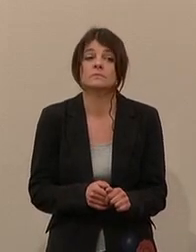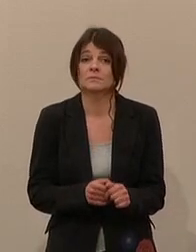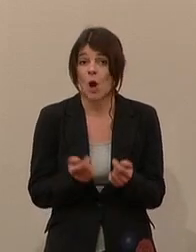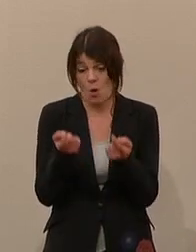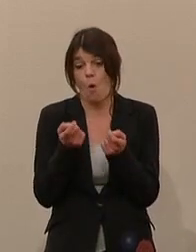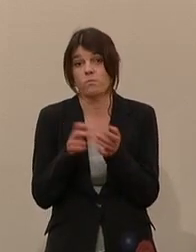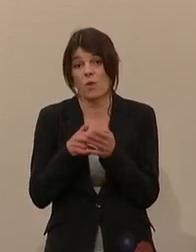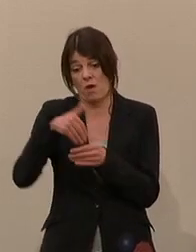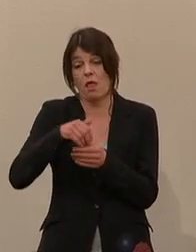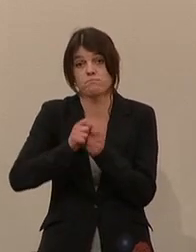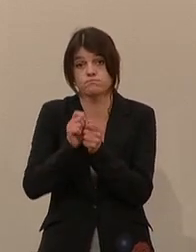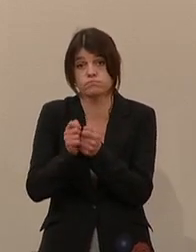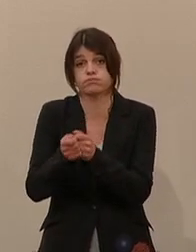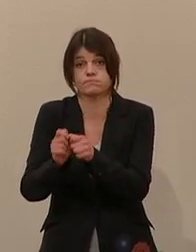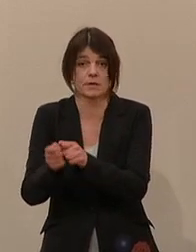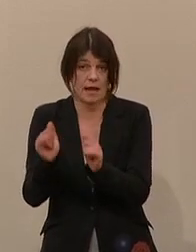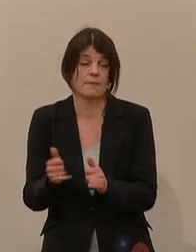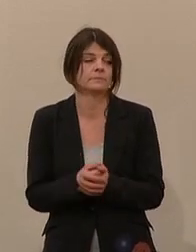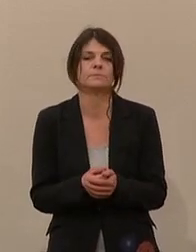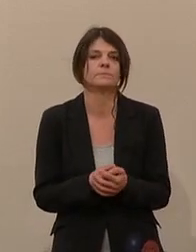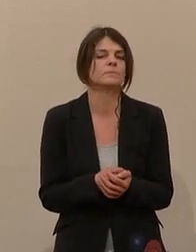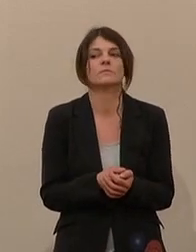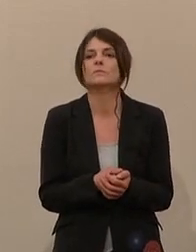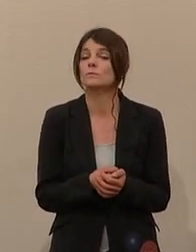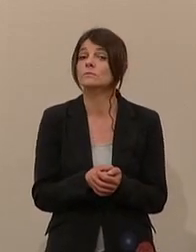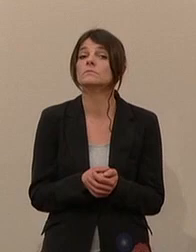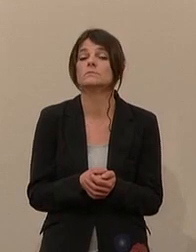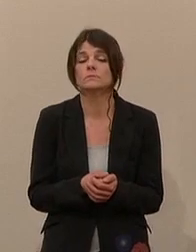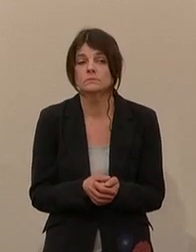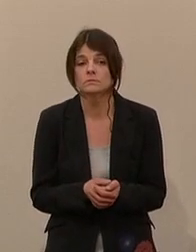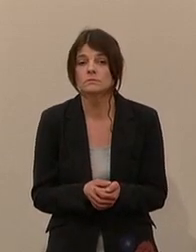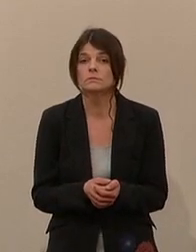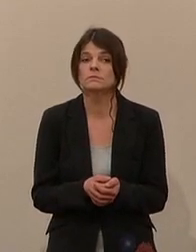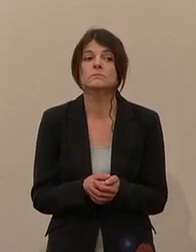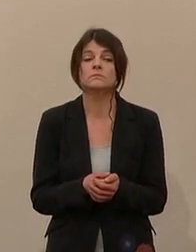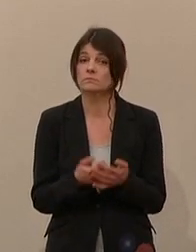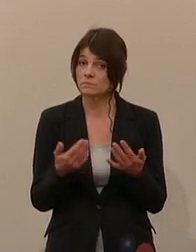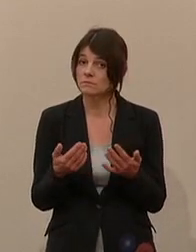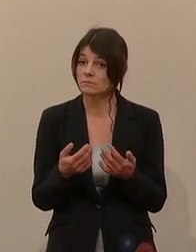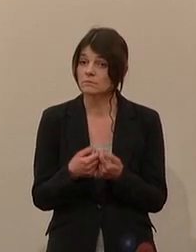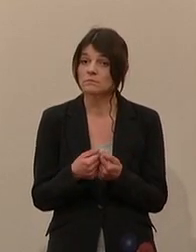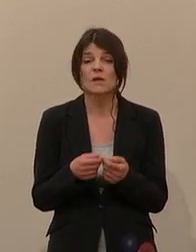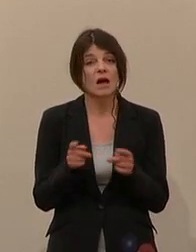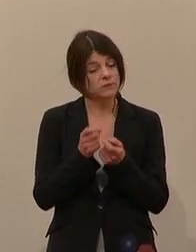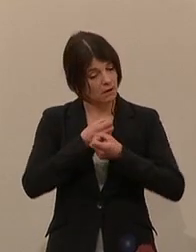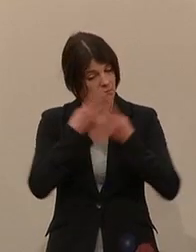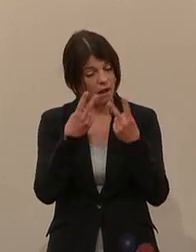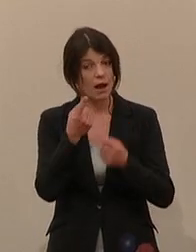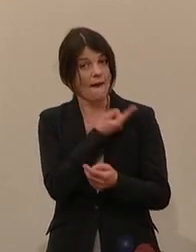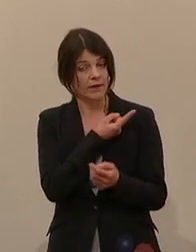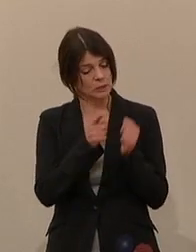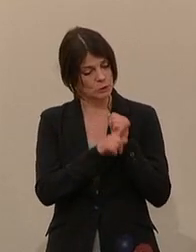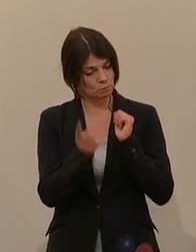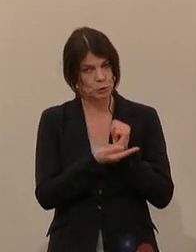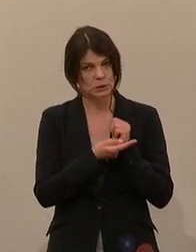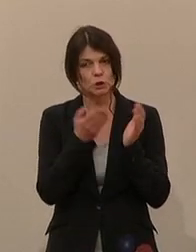inhaltlichen Komponenten nieder, nämlich mit einem klaren und eigenständigen Detailbudget, das, wie der Vizekanzler